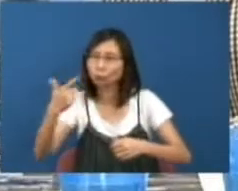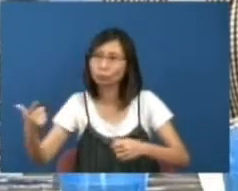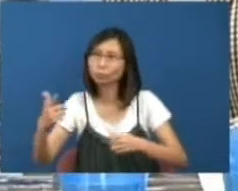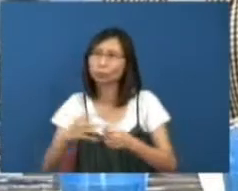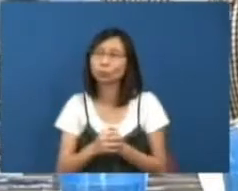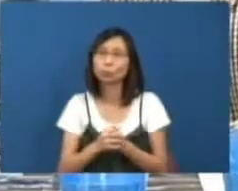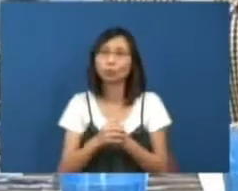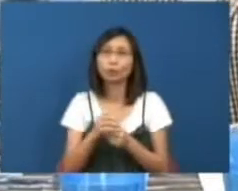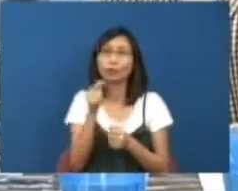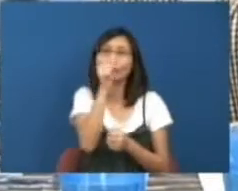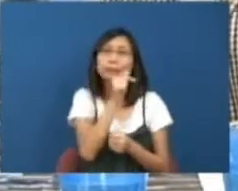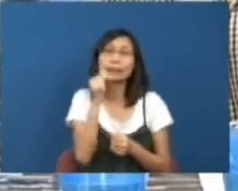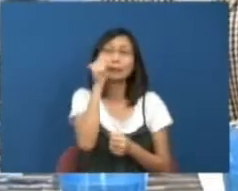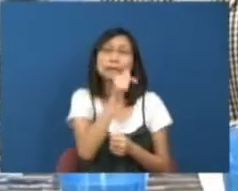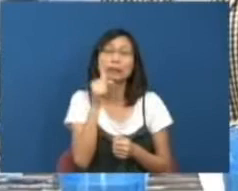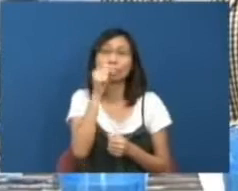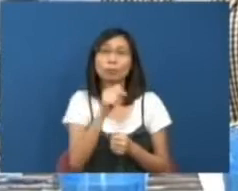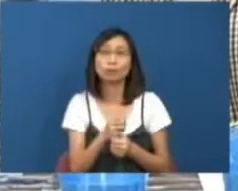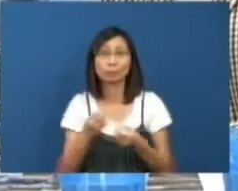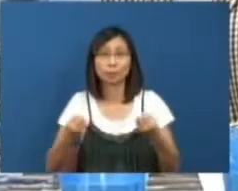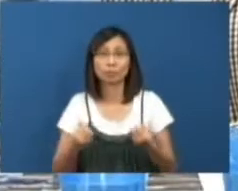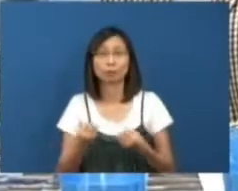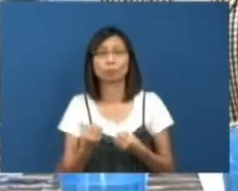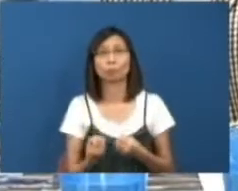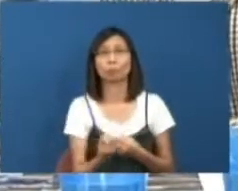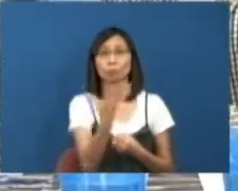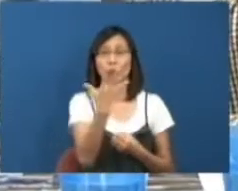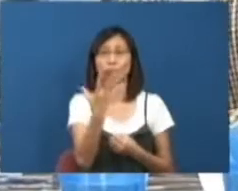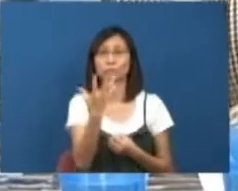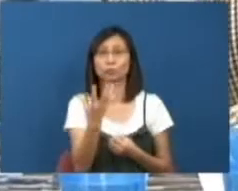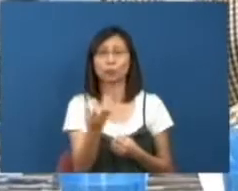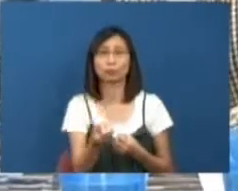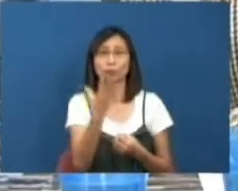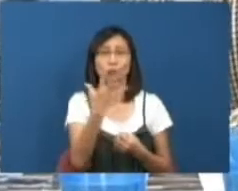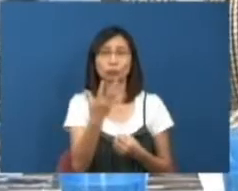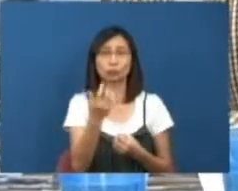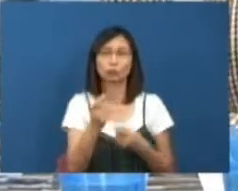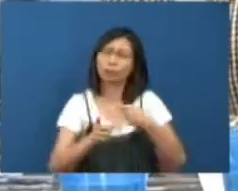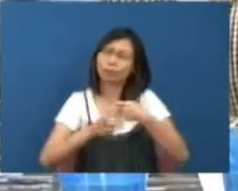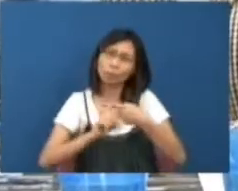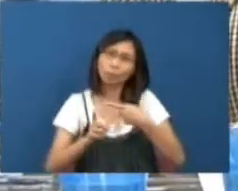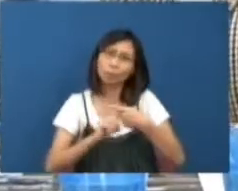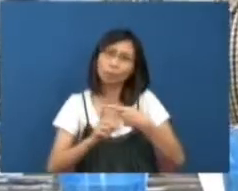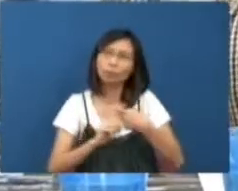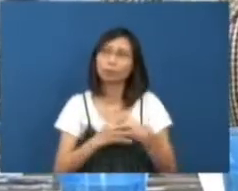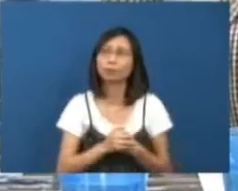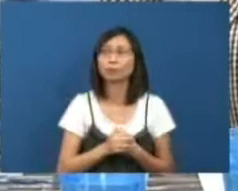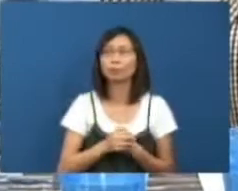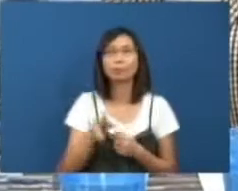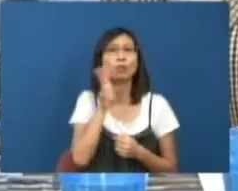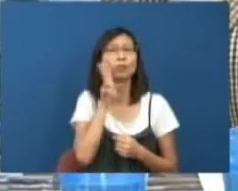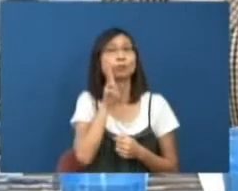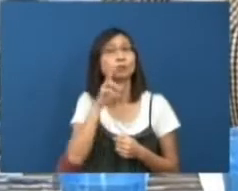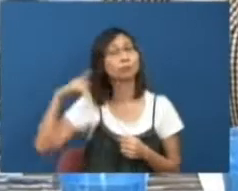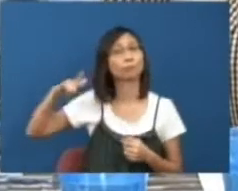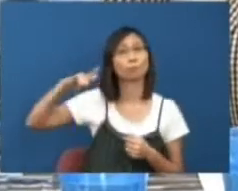滑機油啊。咁一燒著咗之後咧，就冇得救嘅。 其實同我哋啲飛機嗰啲個做法都